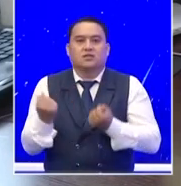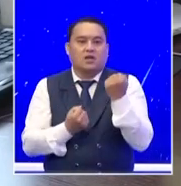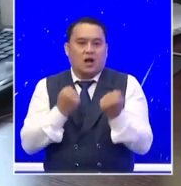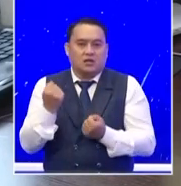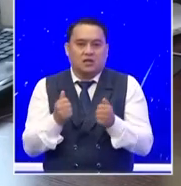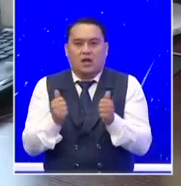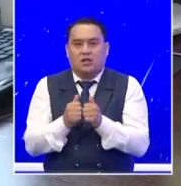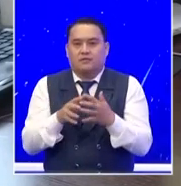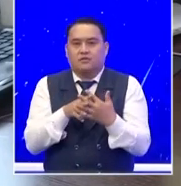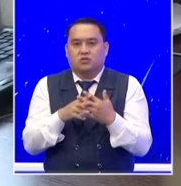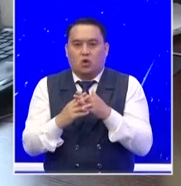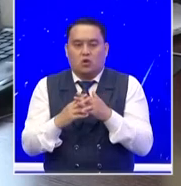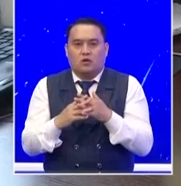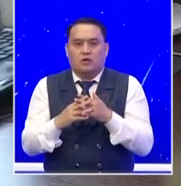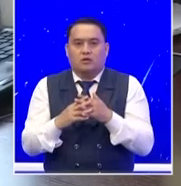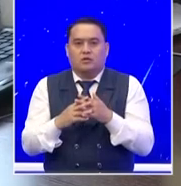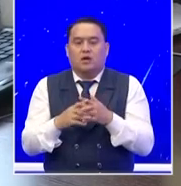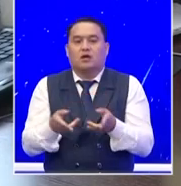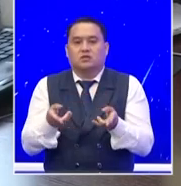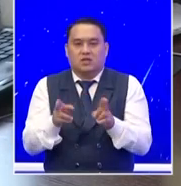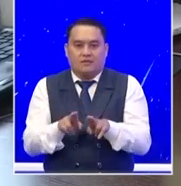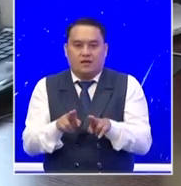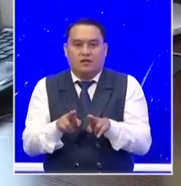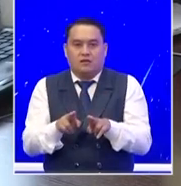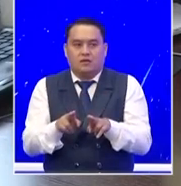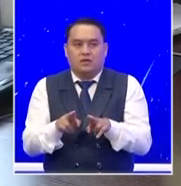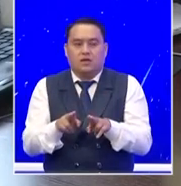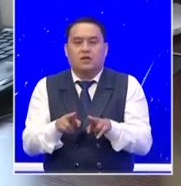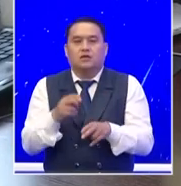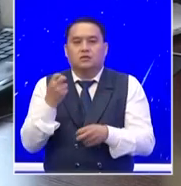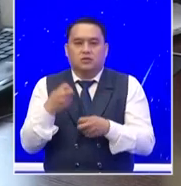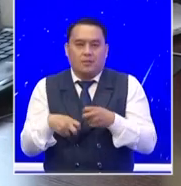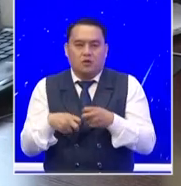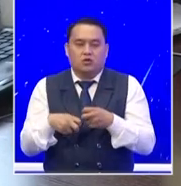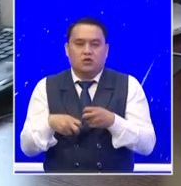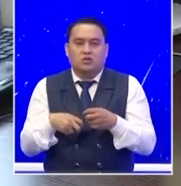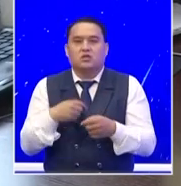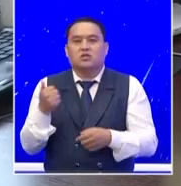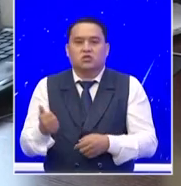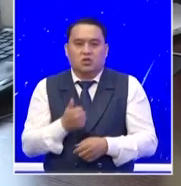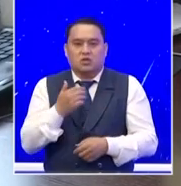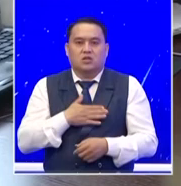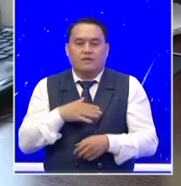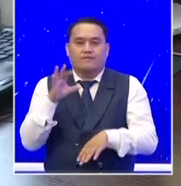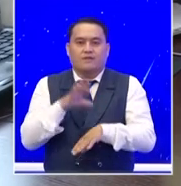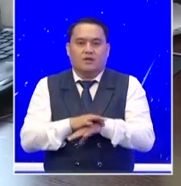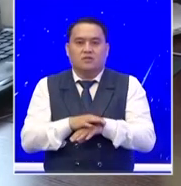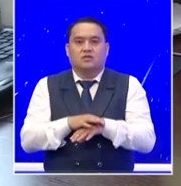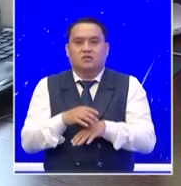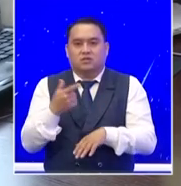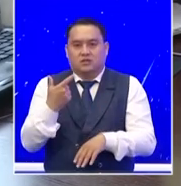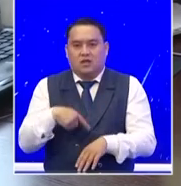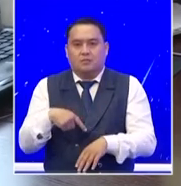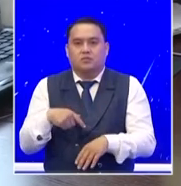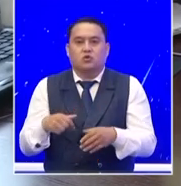средство рядом с поселком Саразек в неподвижном состоянии и с деформированным передним колесом. Спустя несколько часов нами вычислен и задержан сам